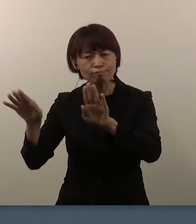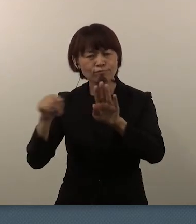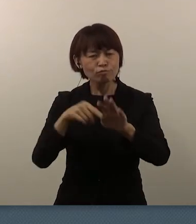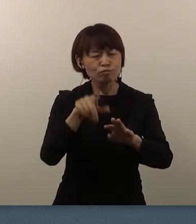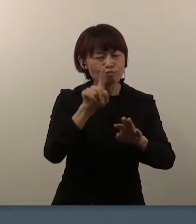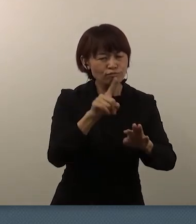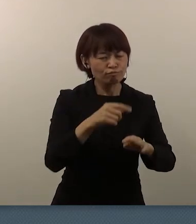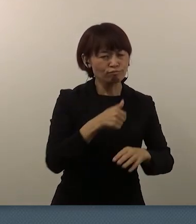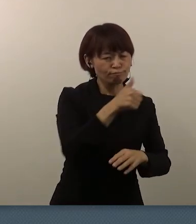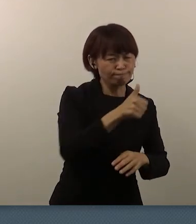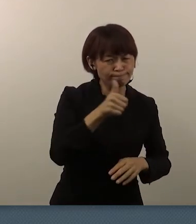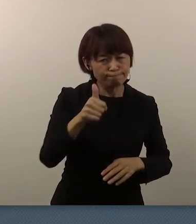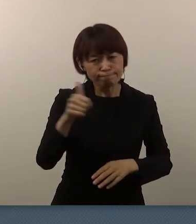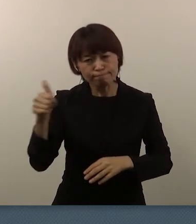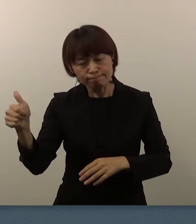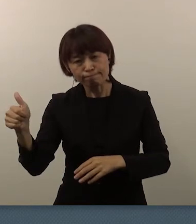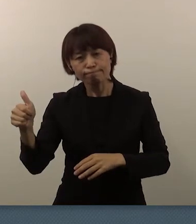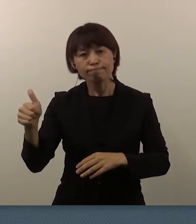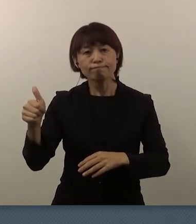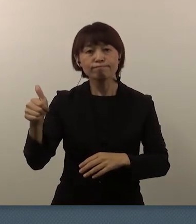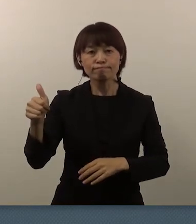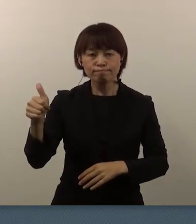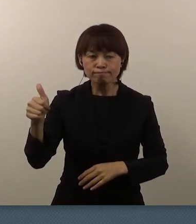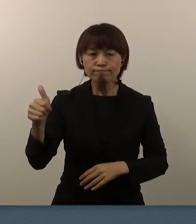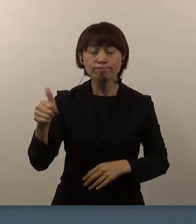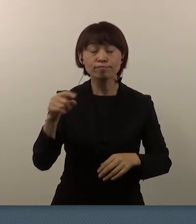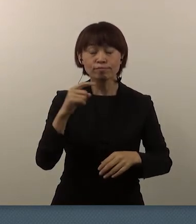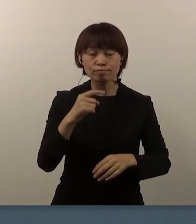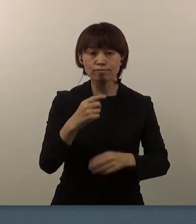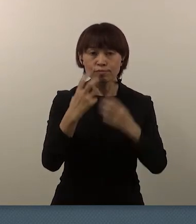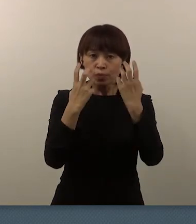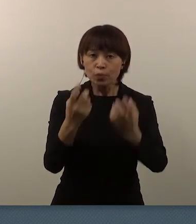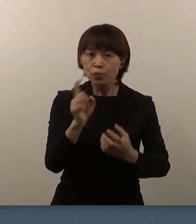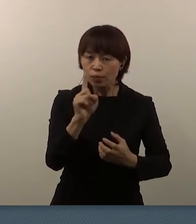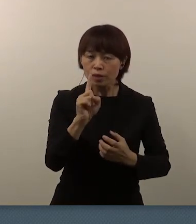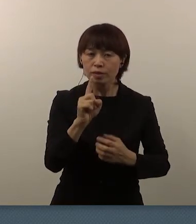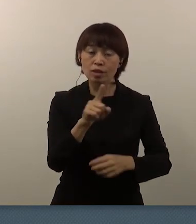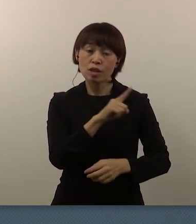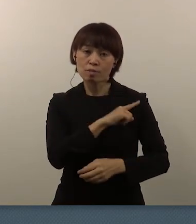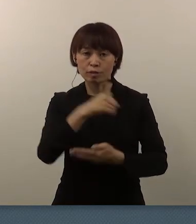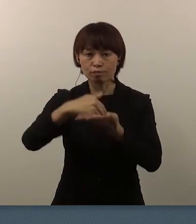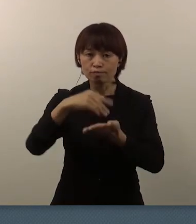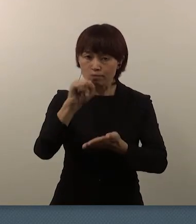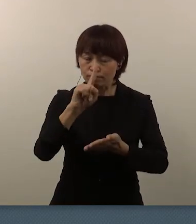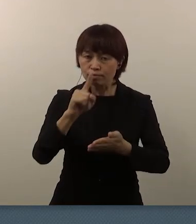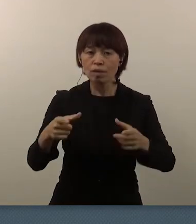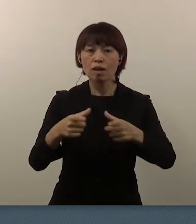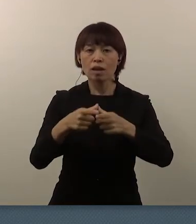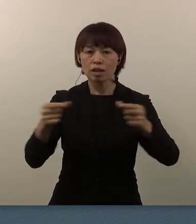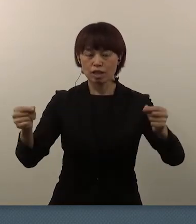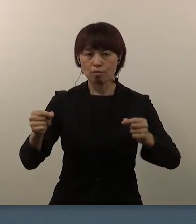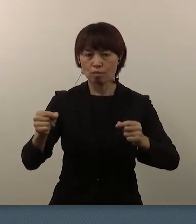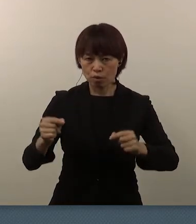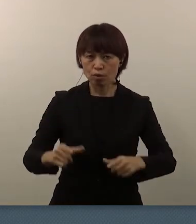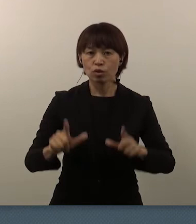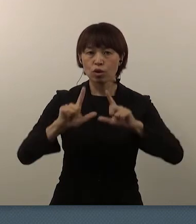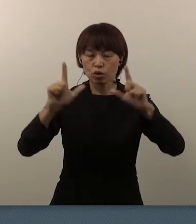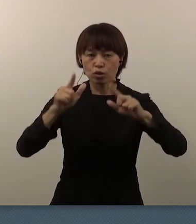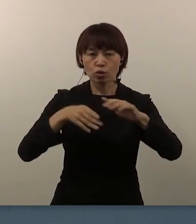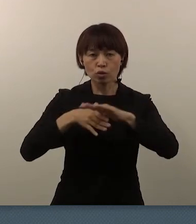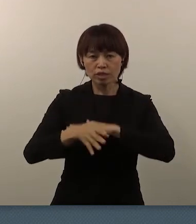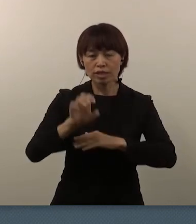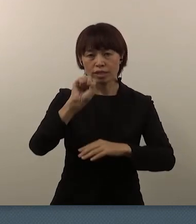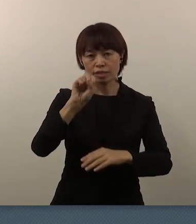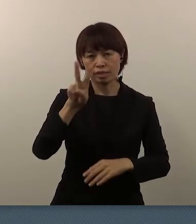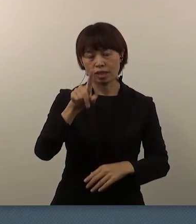ての会場に足を運んでみると、驚いたことに一番最初に出てくるのが日本の話でありまして、それは東京地下鉄サリ